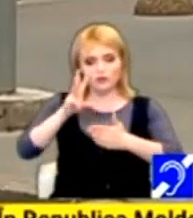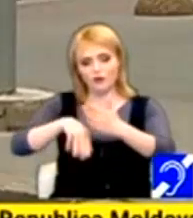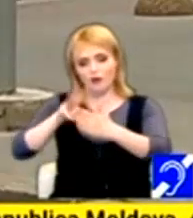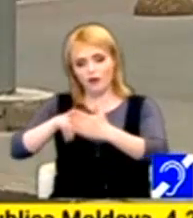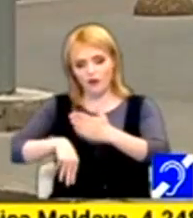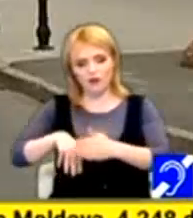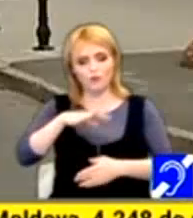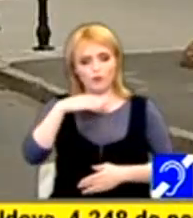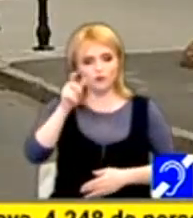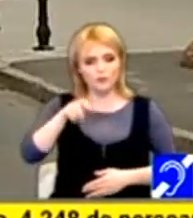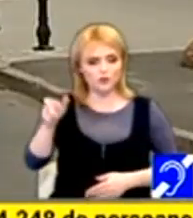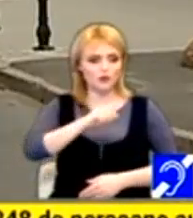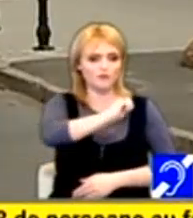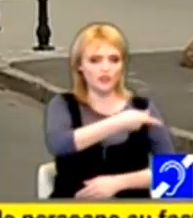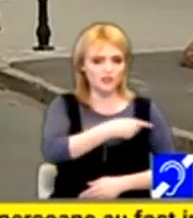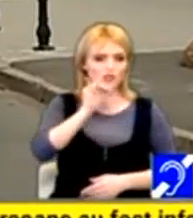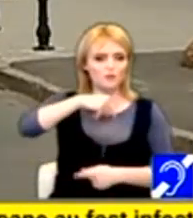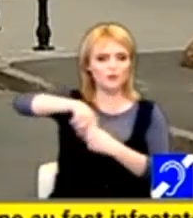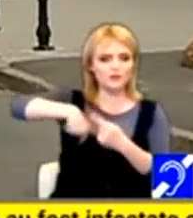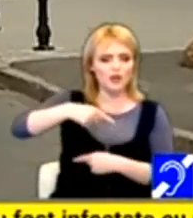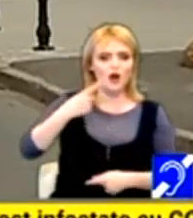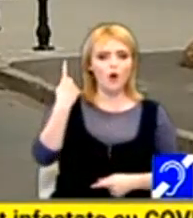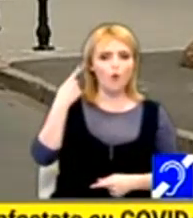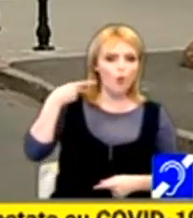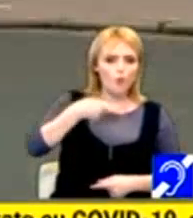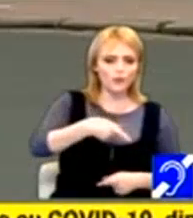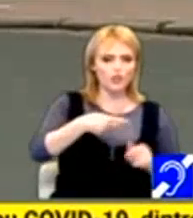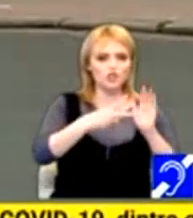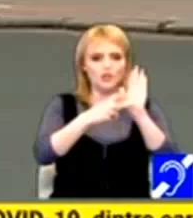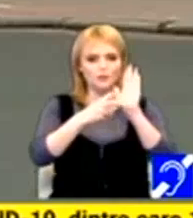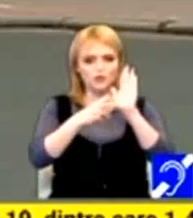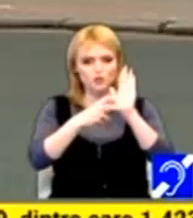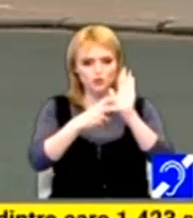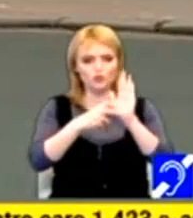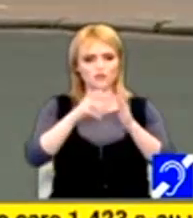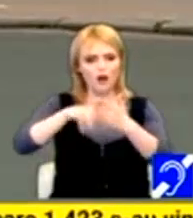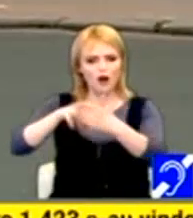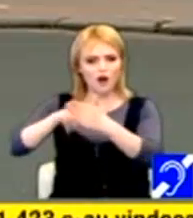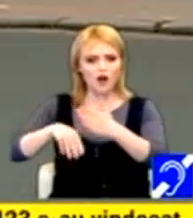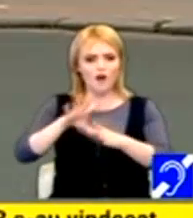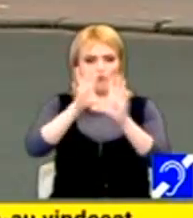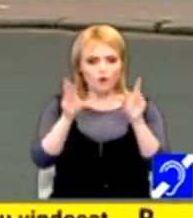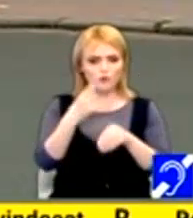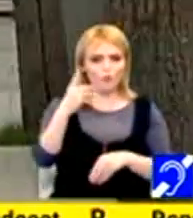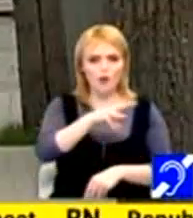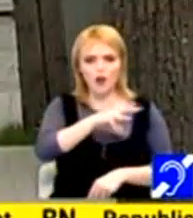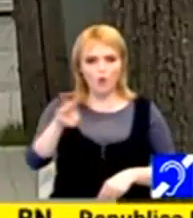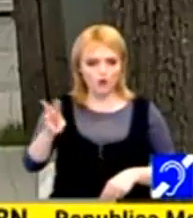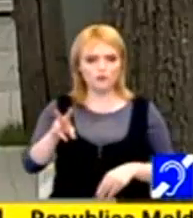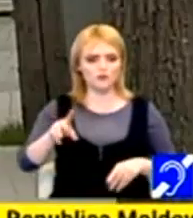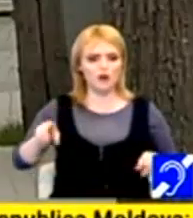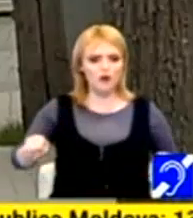aplicate persoanelor fizice și agenților economici peste 1700 de amenzi în valoare de 30 de milioane de lei pentru